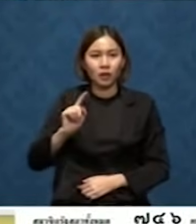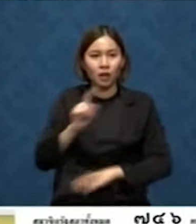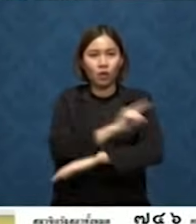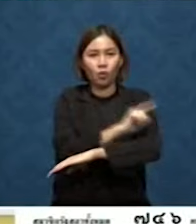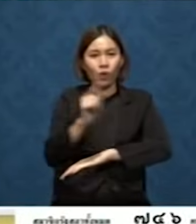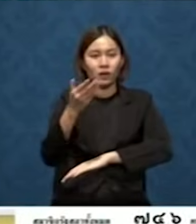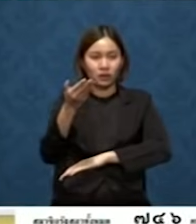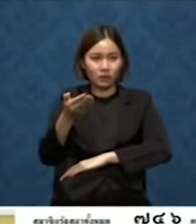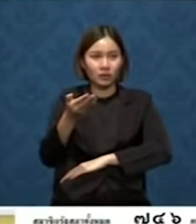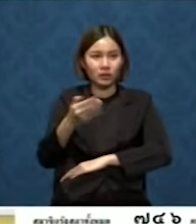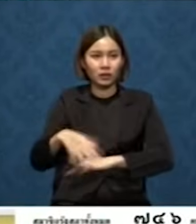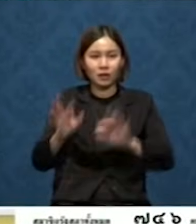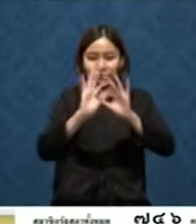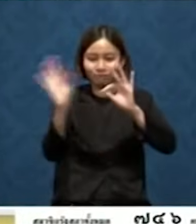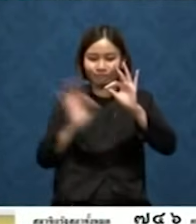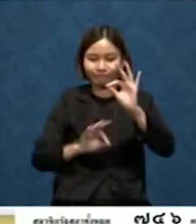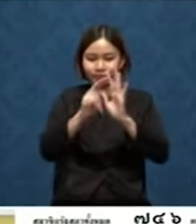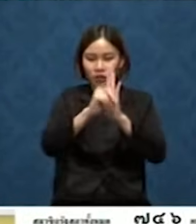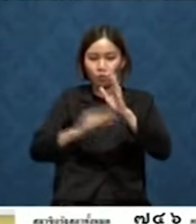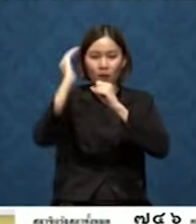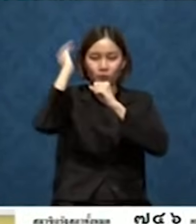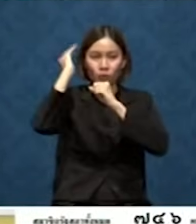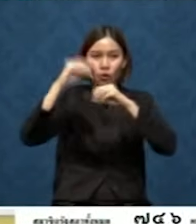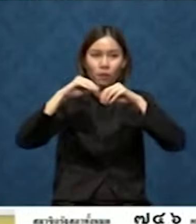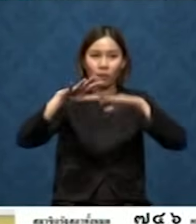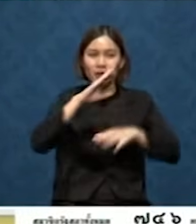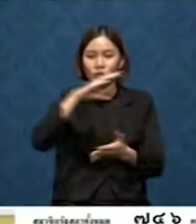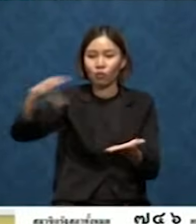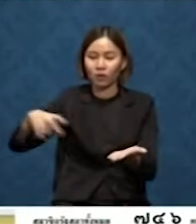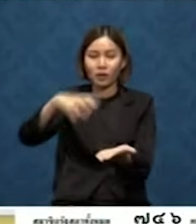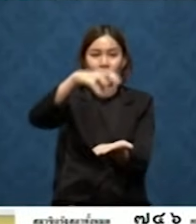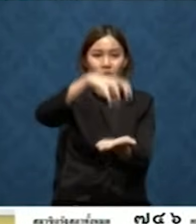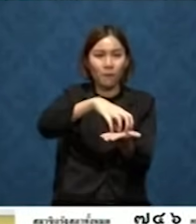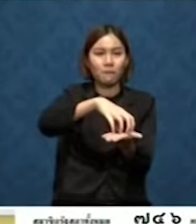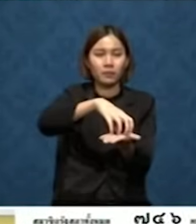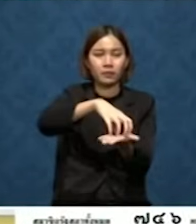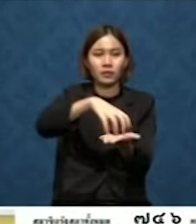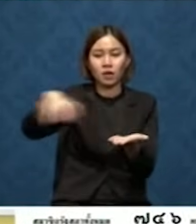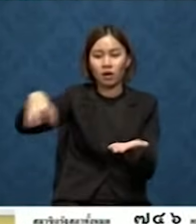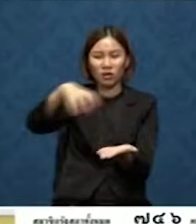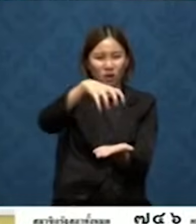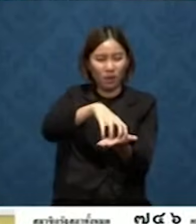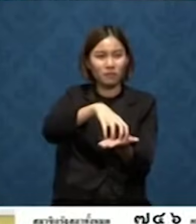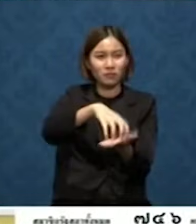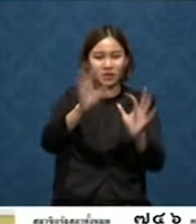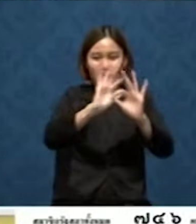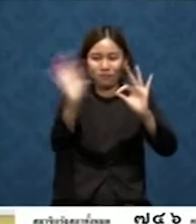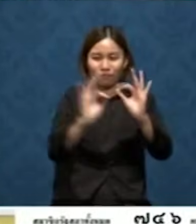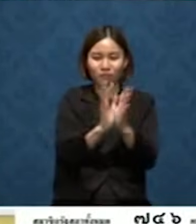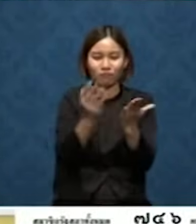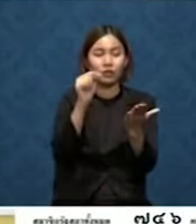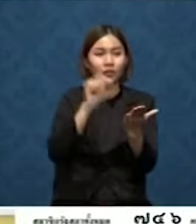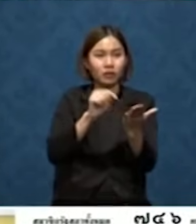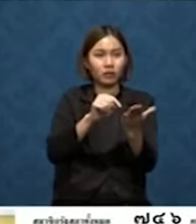ท่านยกร่างคำแถลงนโยบายนี้หากท่านเพียงแค่เป็น Copyข้อความที่อยู่ในเอกสารนโยบายของภาคท่านมาแปะในเอกสารนโยบายนี้